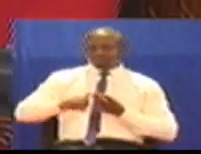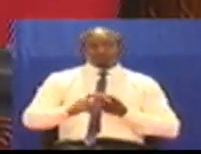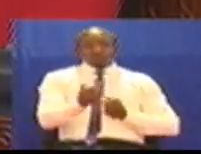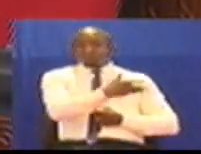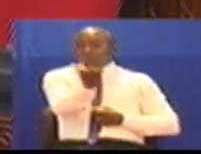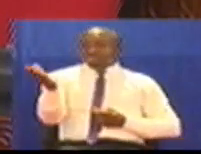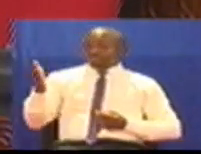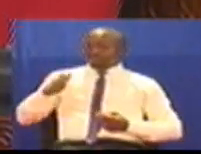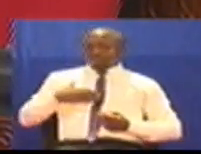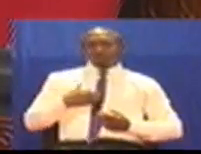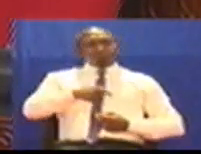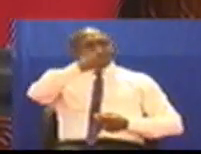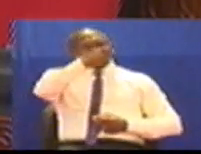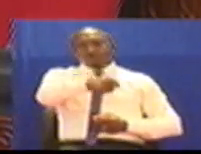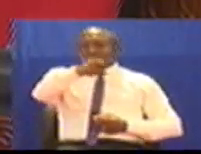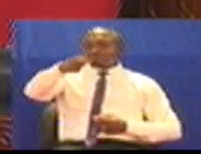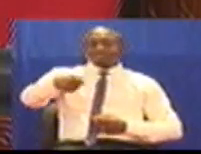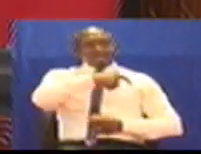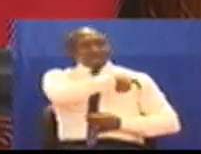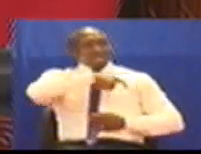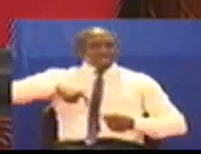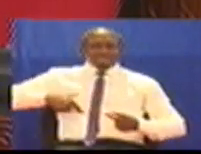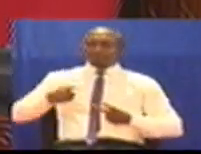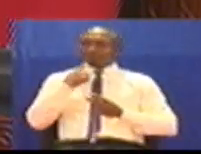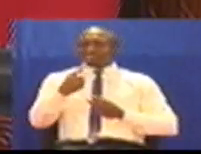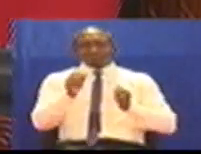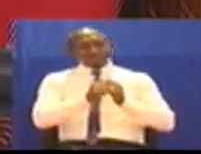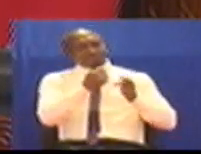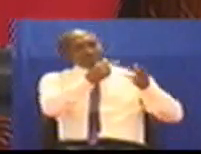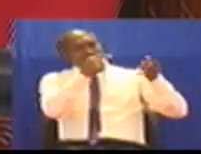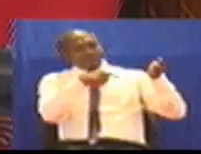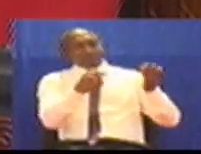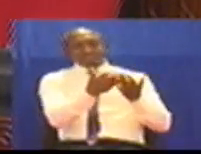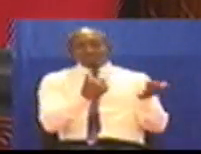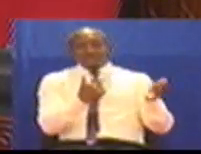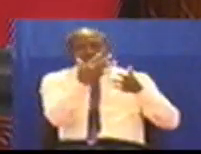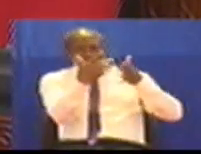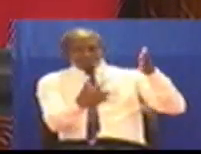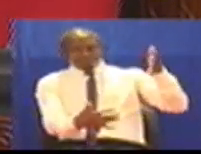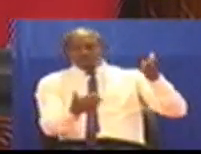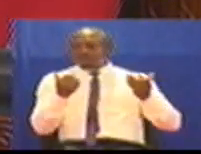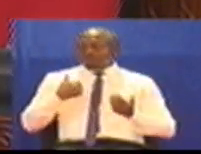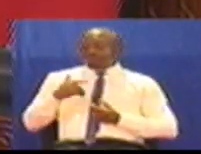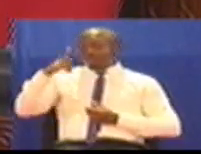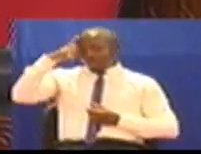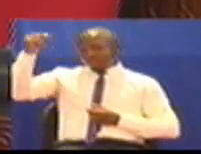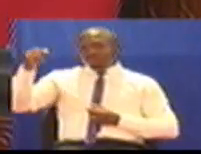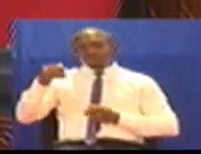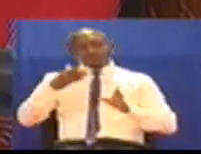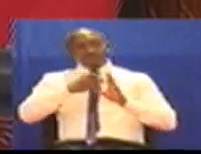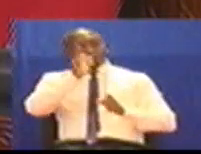Wenzangu wengi wamempongeza Mheshimiwa Rais na wamesema sababu mbalimbali. Lakini mimi naamini kwamba ili awe